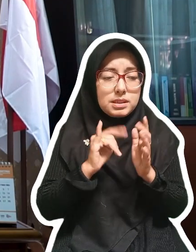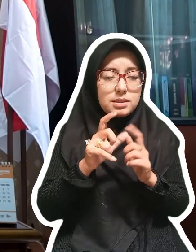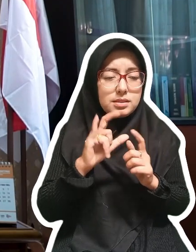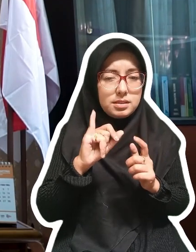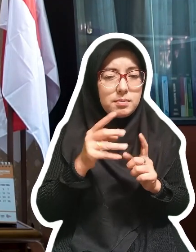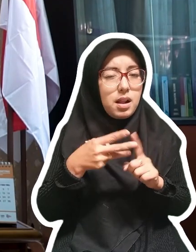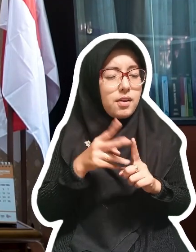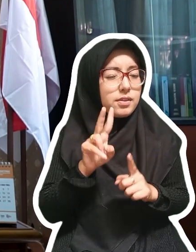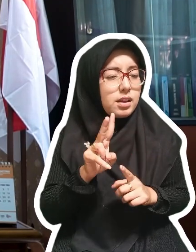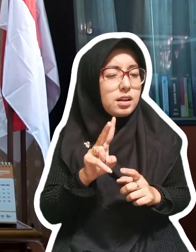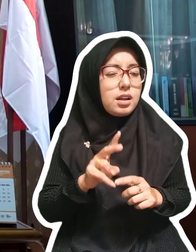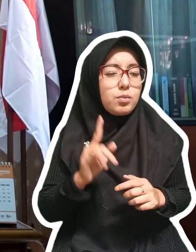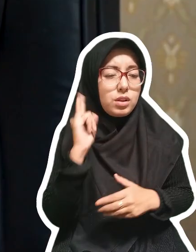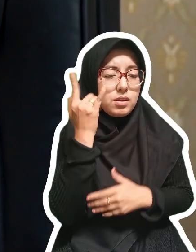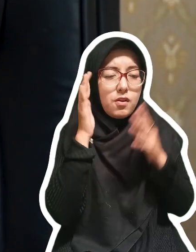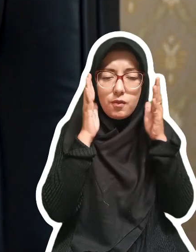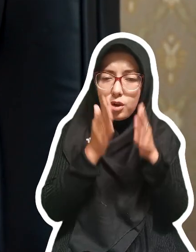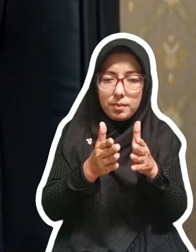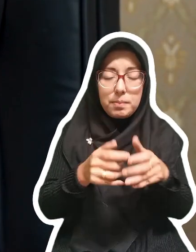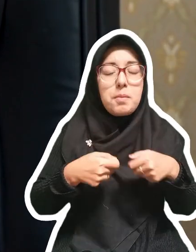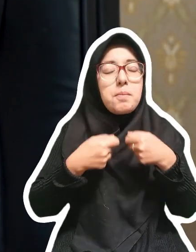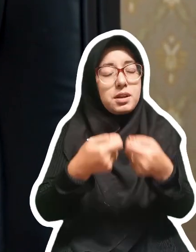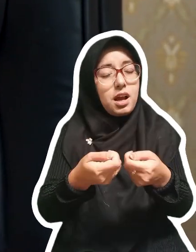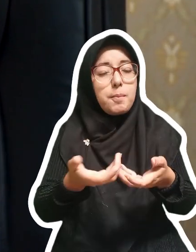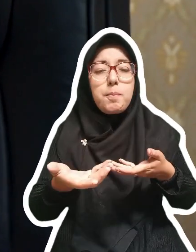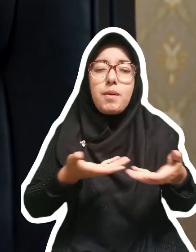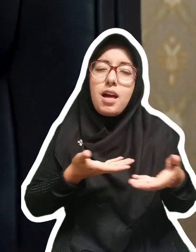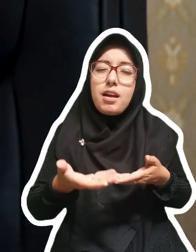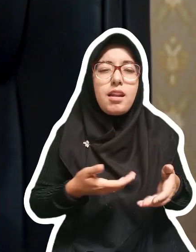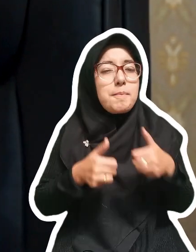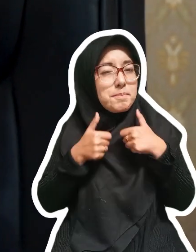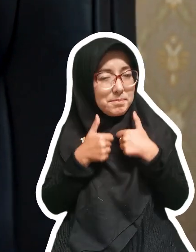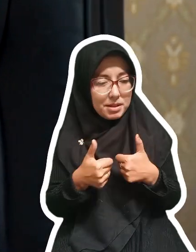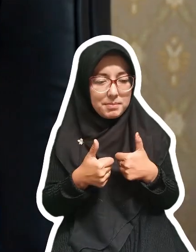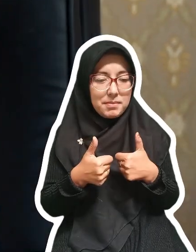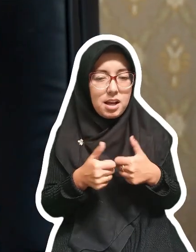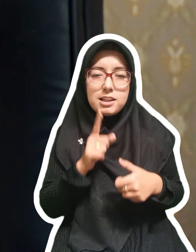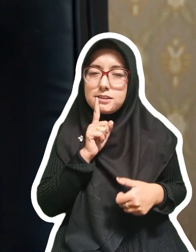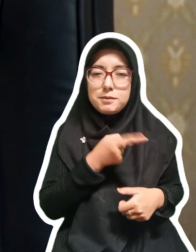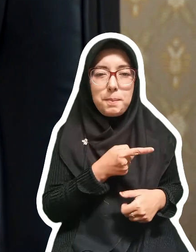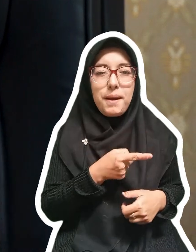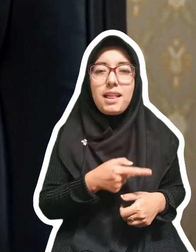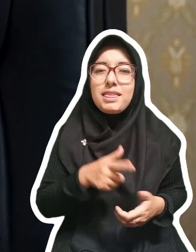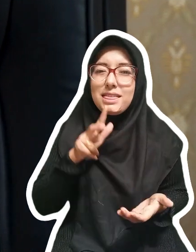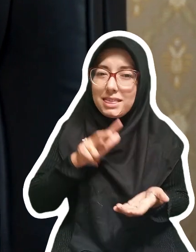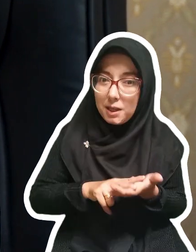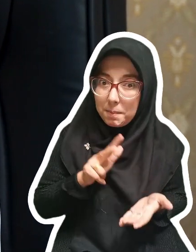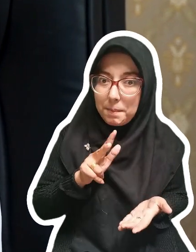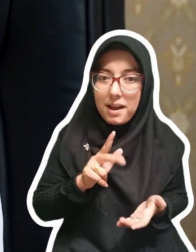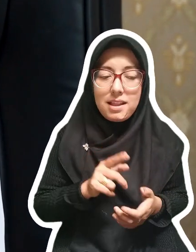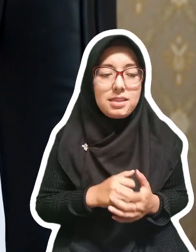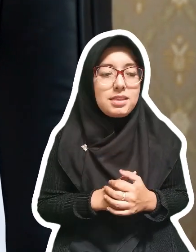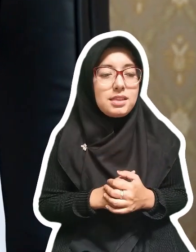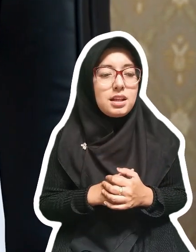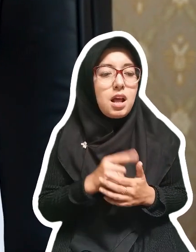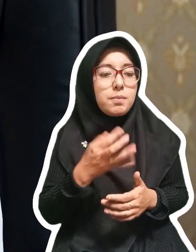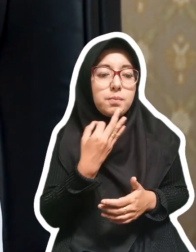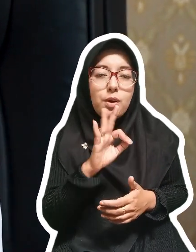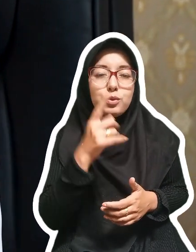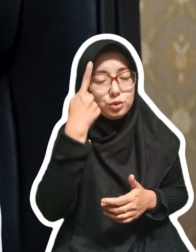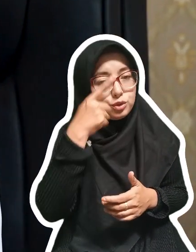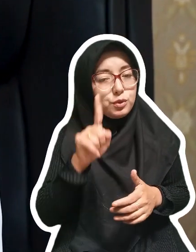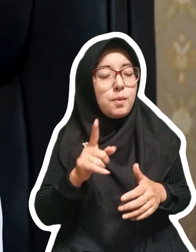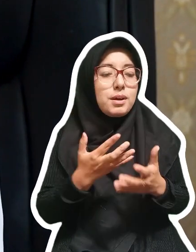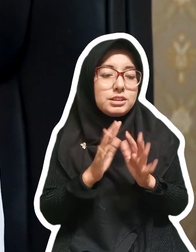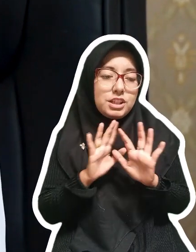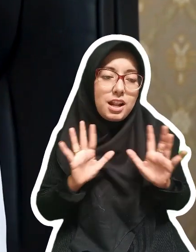Balai Veteriner Bukit Tinggi berkomitmen untuk memberikan pelayanan yang prima, cepat, tepat, dan modern kepada